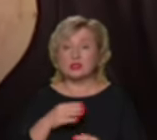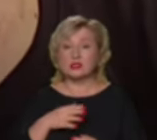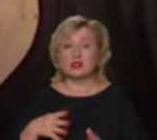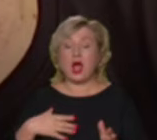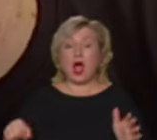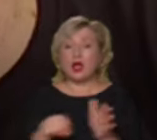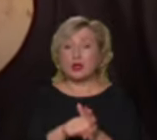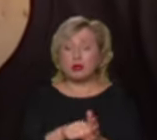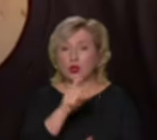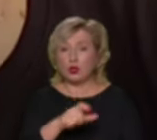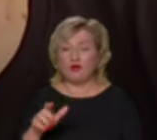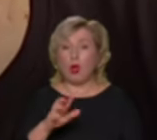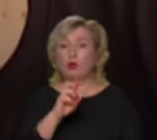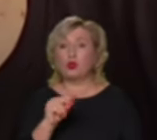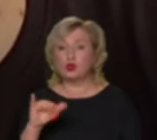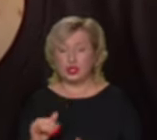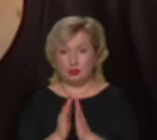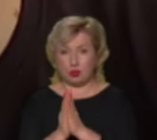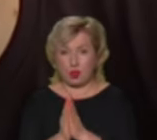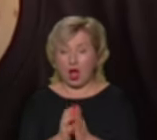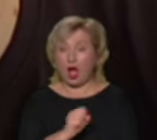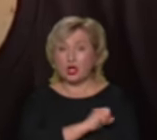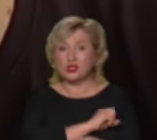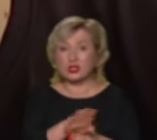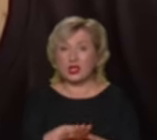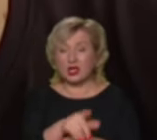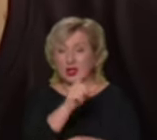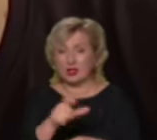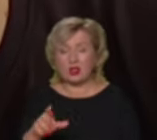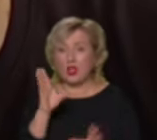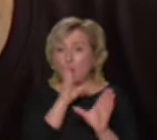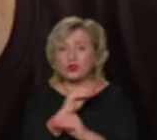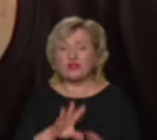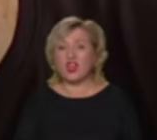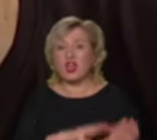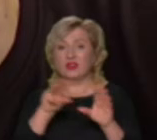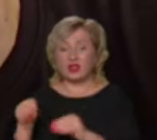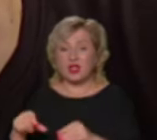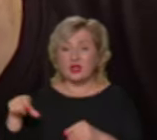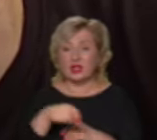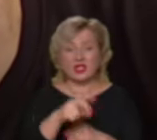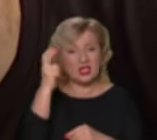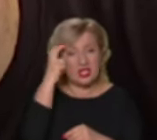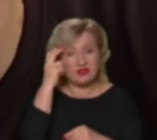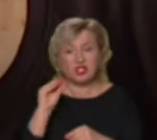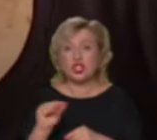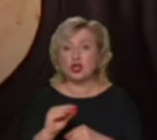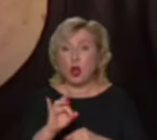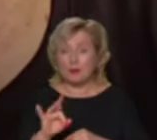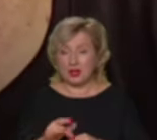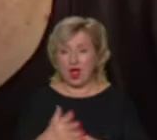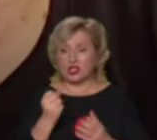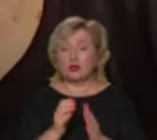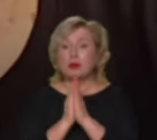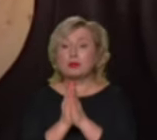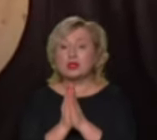Бучі попросили. А ще попросили розстріляні ті, які не встигли евакуюватися на трасі Київ-Житомир. А ще